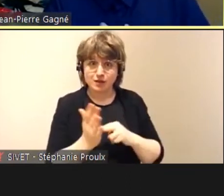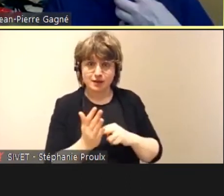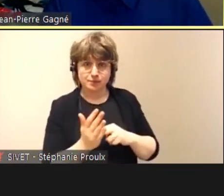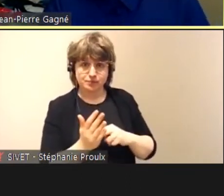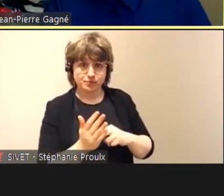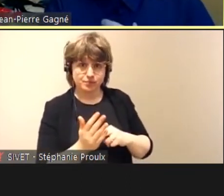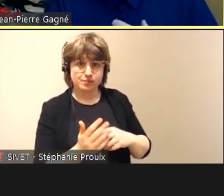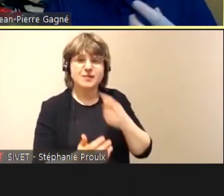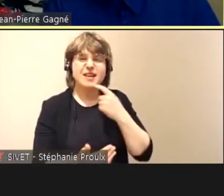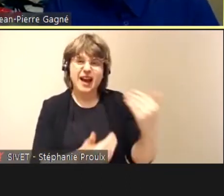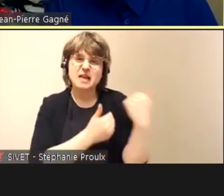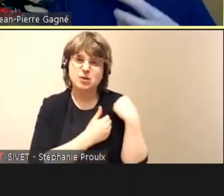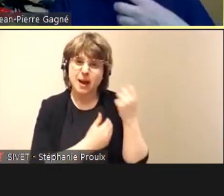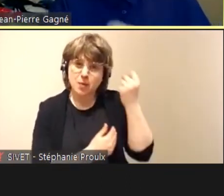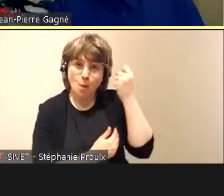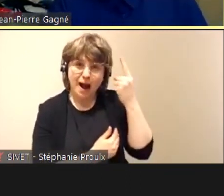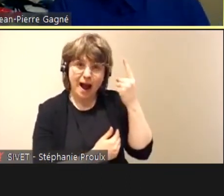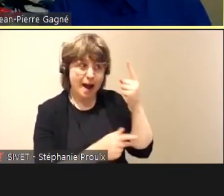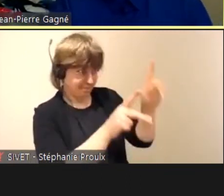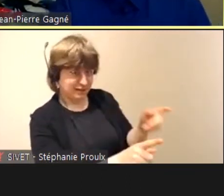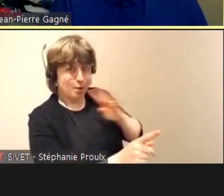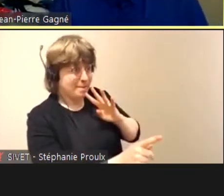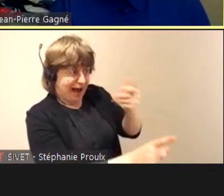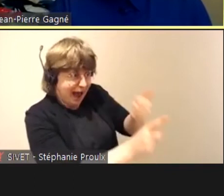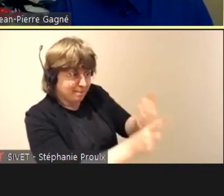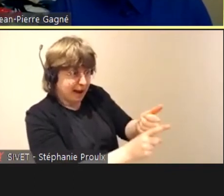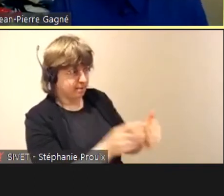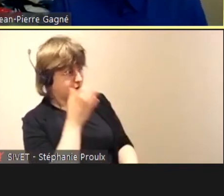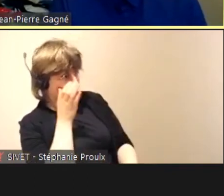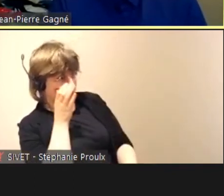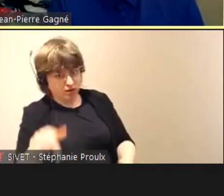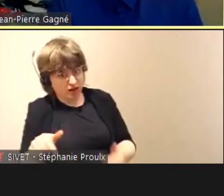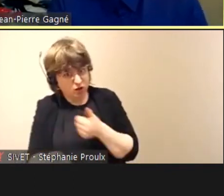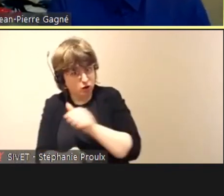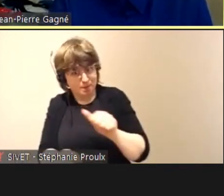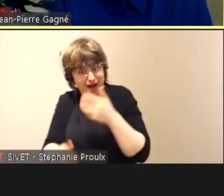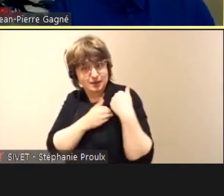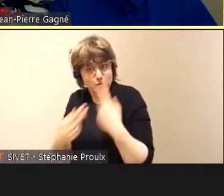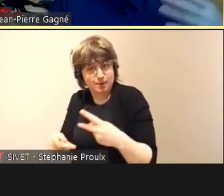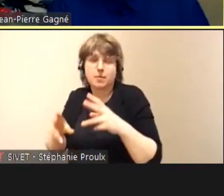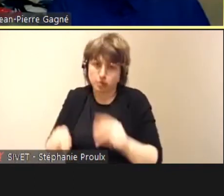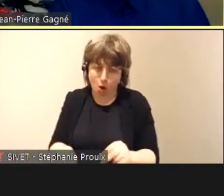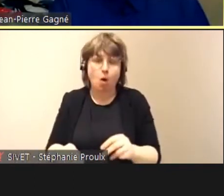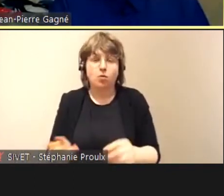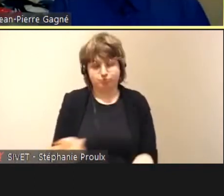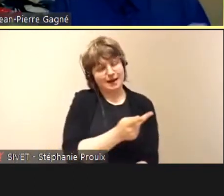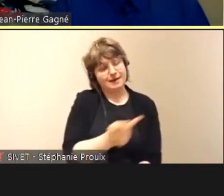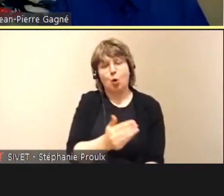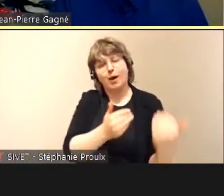comprendre, elle vient de la personne qui parle, pas juste de la personne qui écoute. Ça peut aussi être de la personne qui écoute, dû